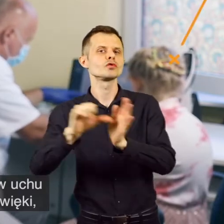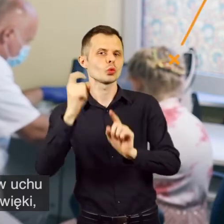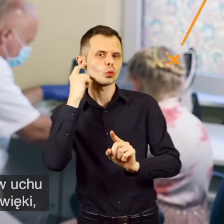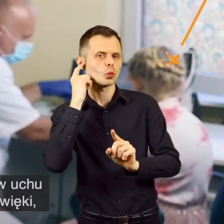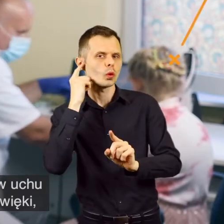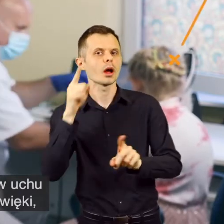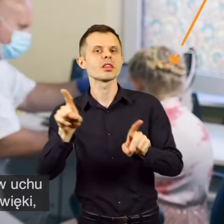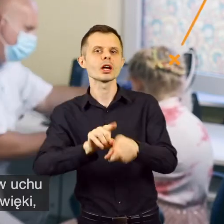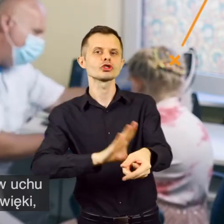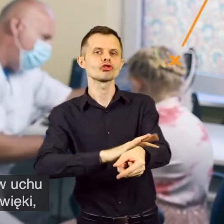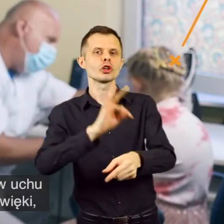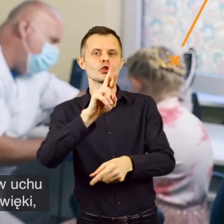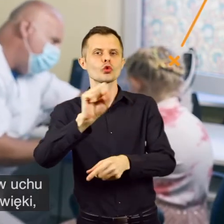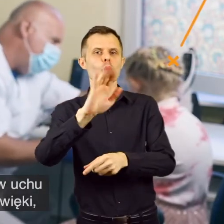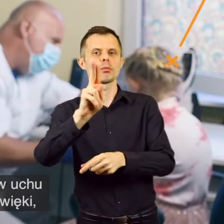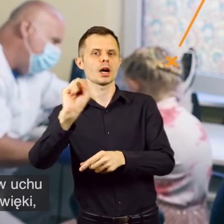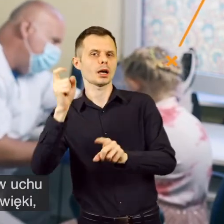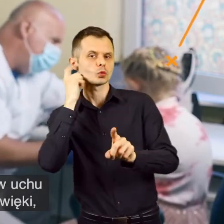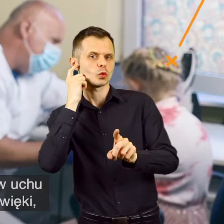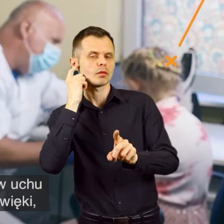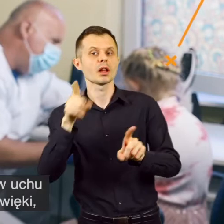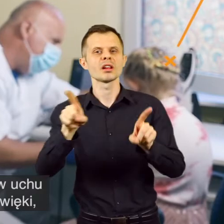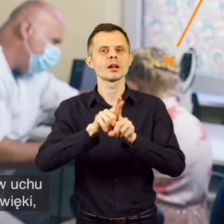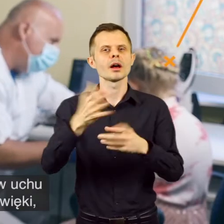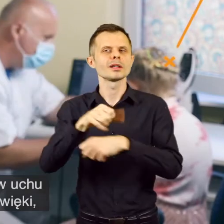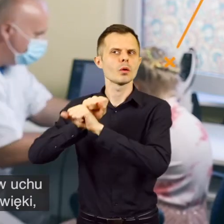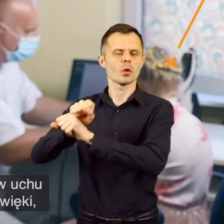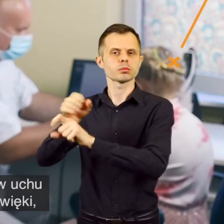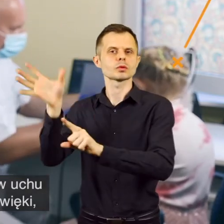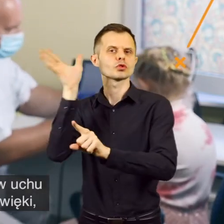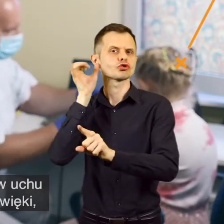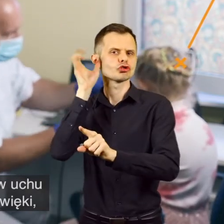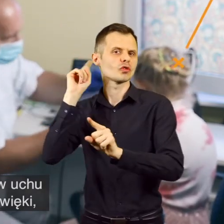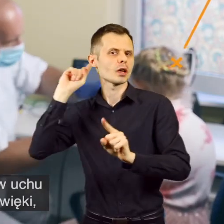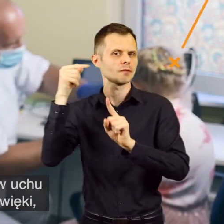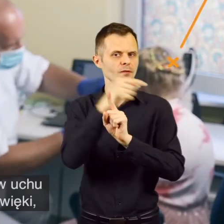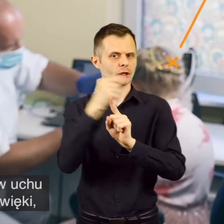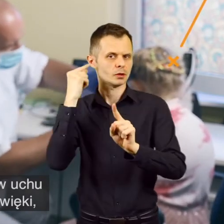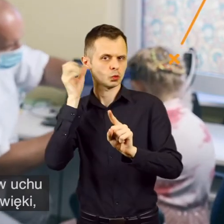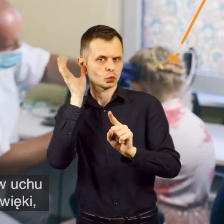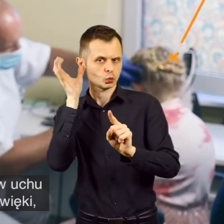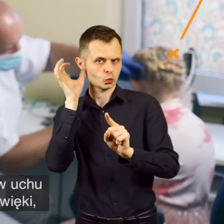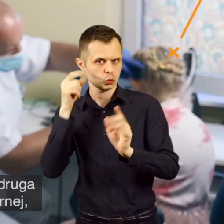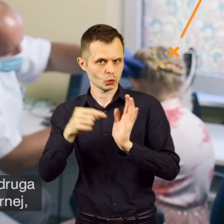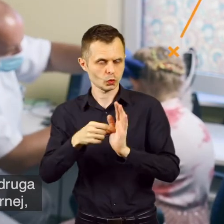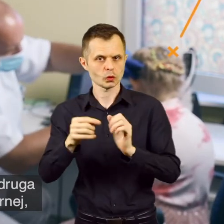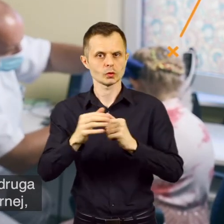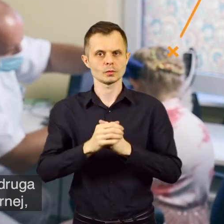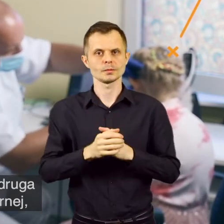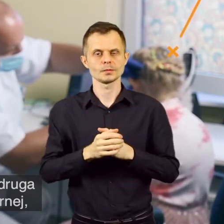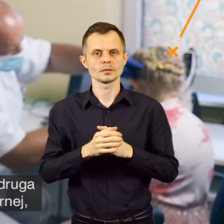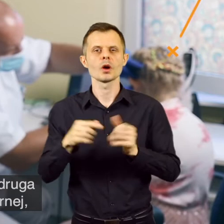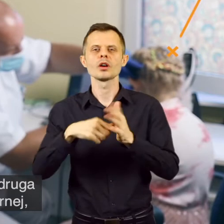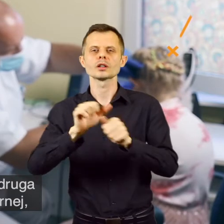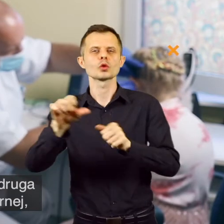ciśnienie panujące w uchu środkowym, w trąbce słuchowym oraz opór, jaki stawia droga przewodząca dźwięki znajdująca się